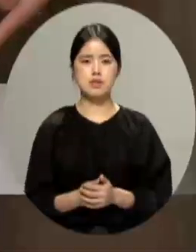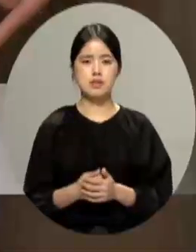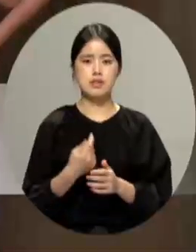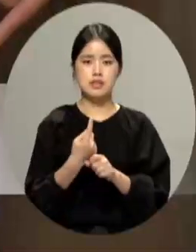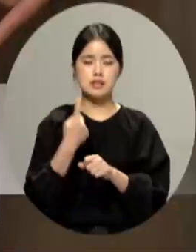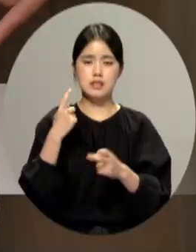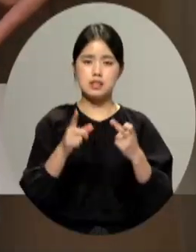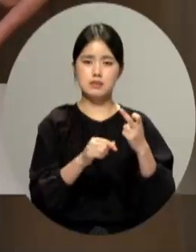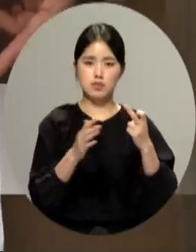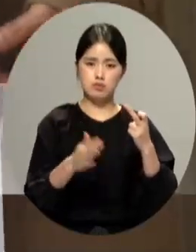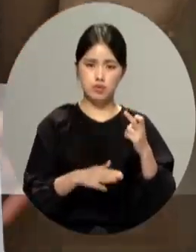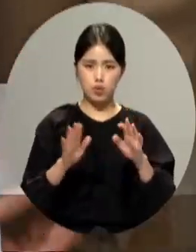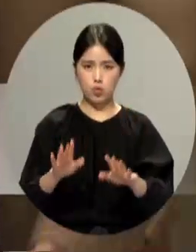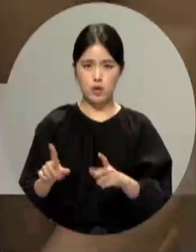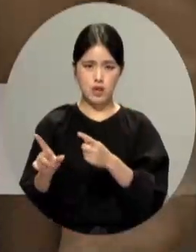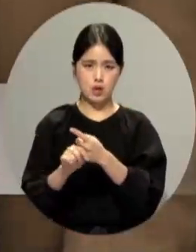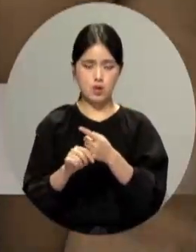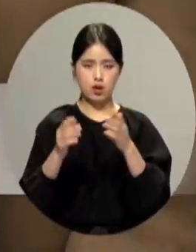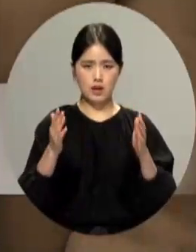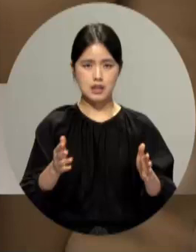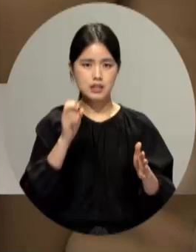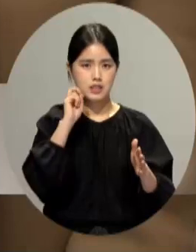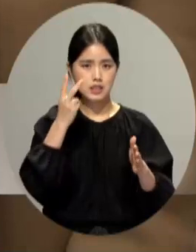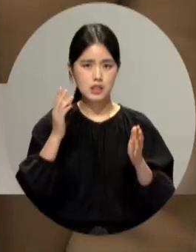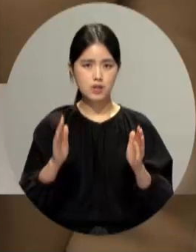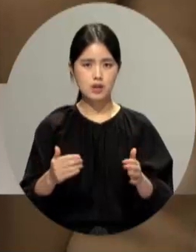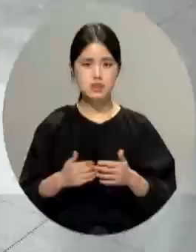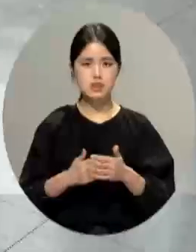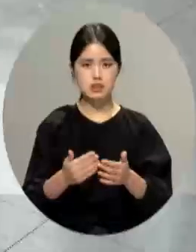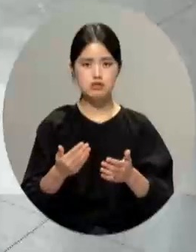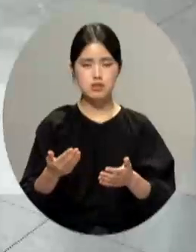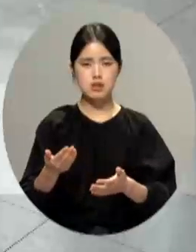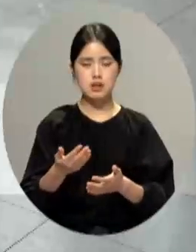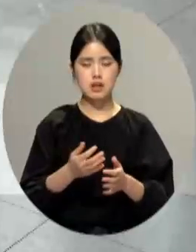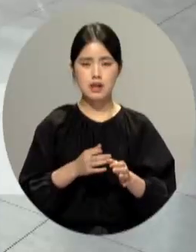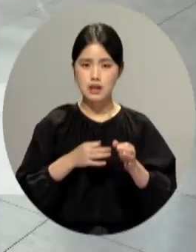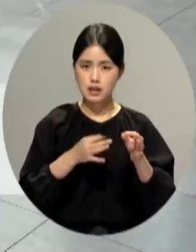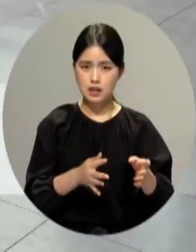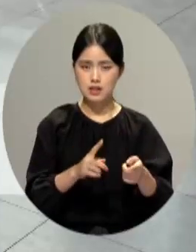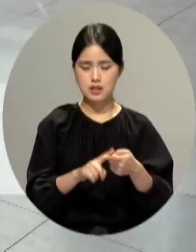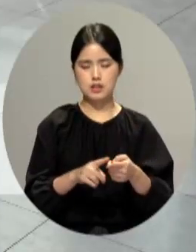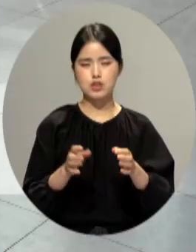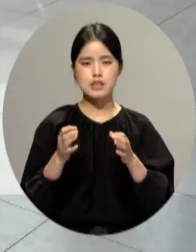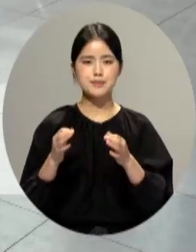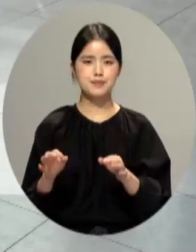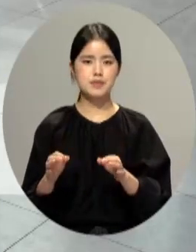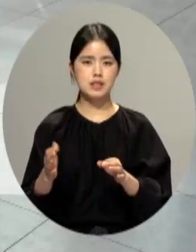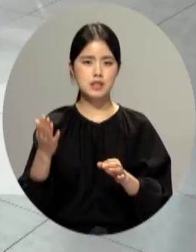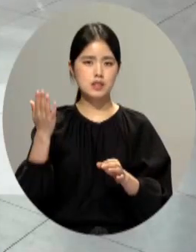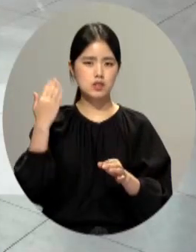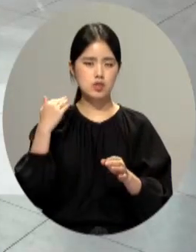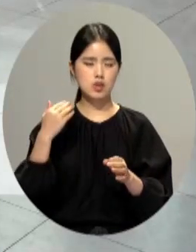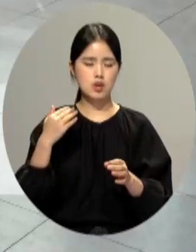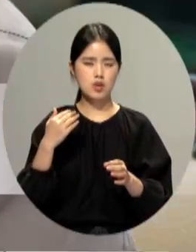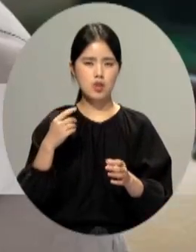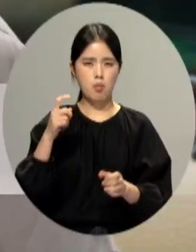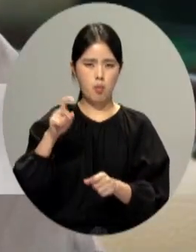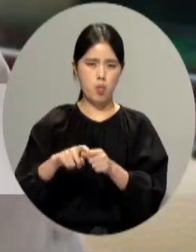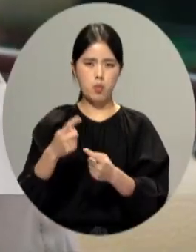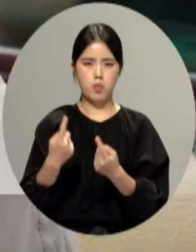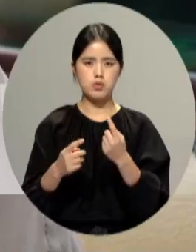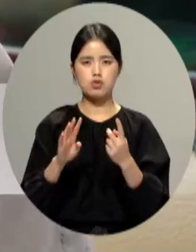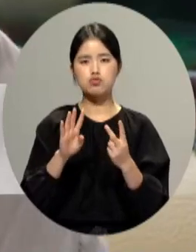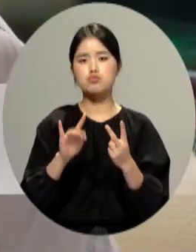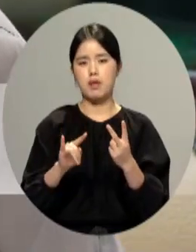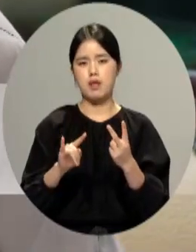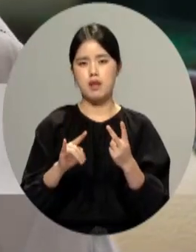지난해 12월부터 올해 1월까지 2개월간 진행된 나눔 캠페인에서 김재 씨는 당초 모금 목표액의 두 배를 훨씬